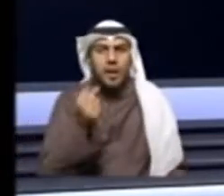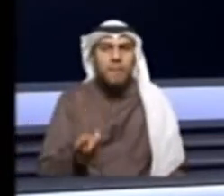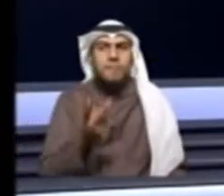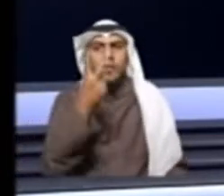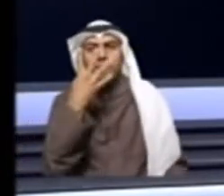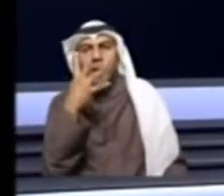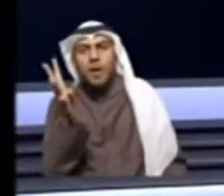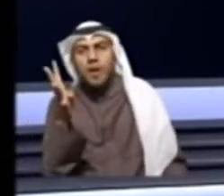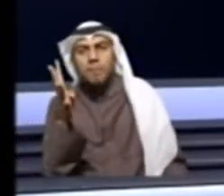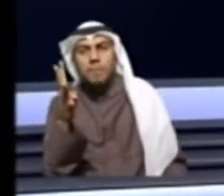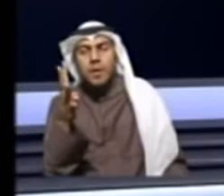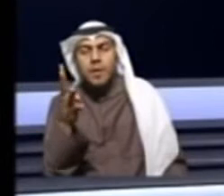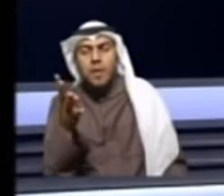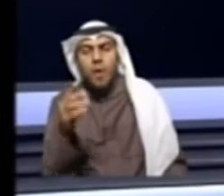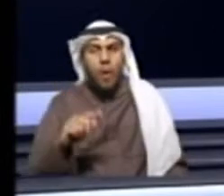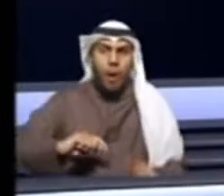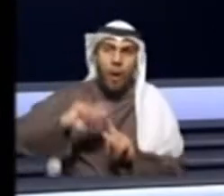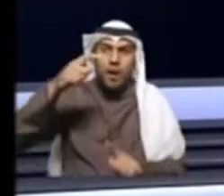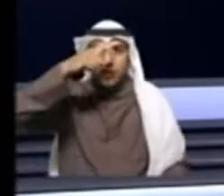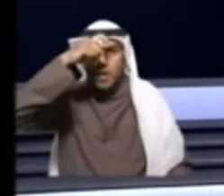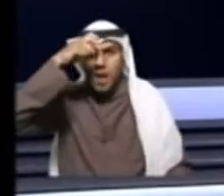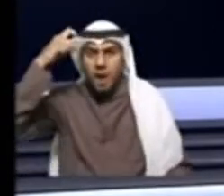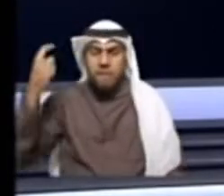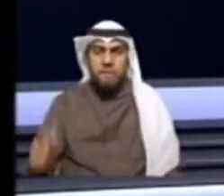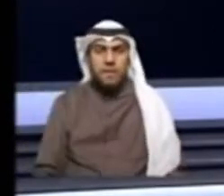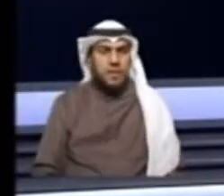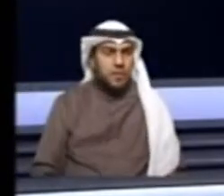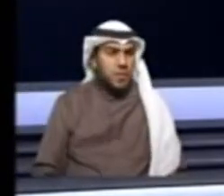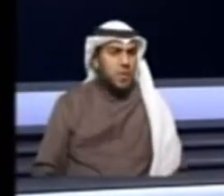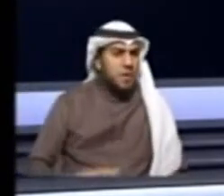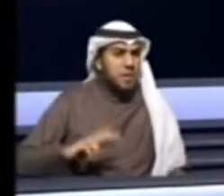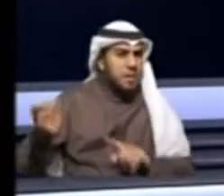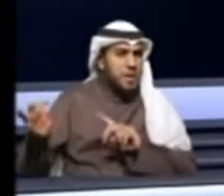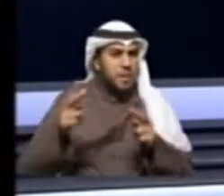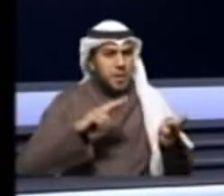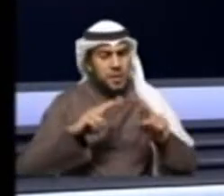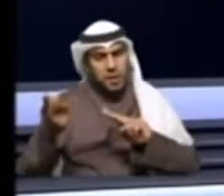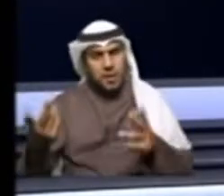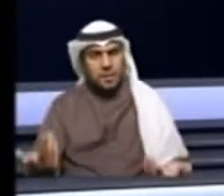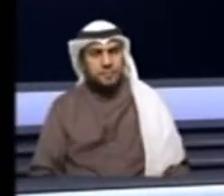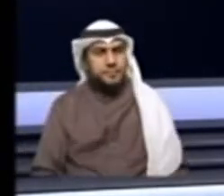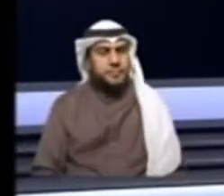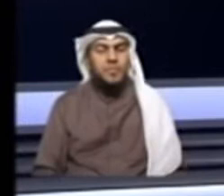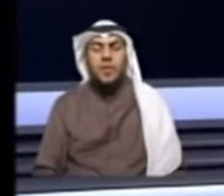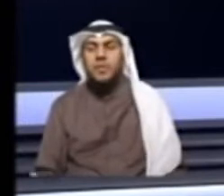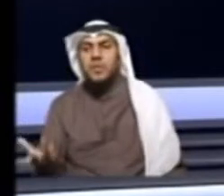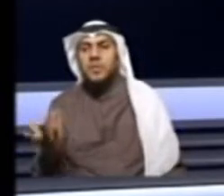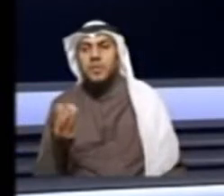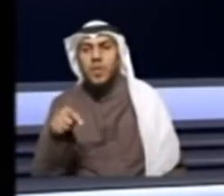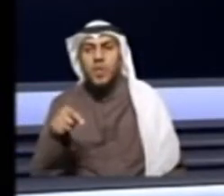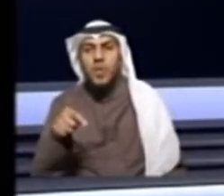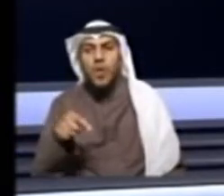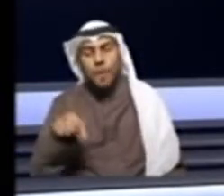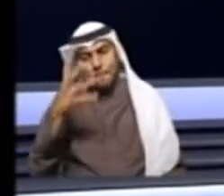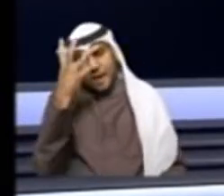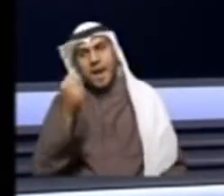47 درجة مئوية في الظل حيث الفصل الصيف الآن هناك، الحرارة تغيرها كبير وتستمر الأجواء نسبيا دافئة، ولكن الليلة في